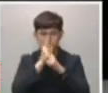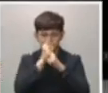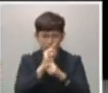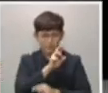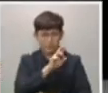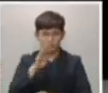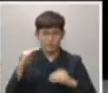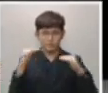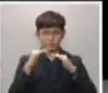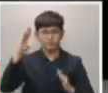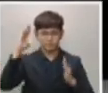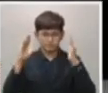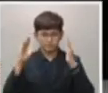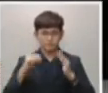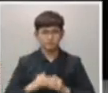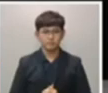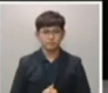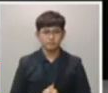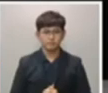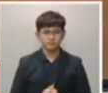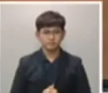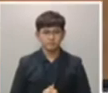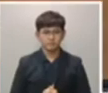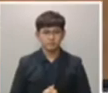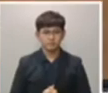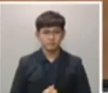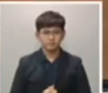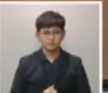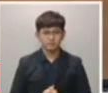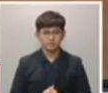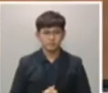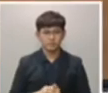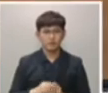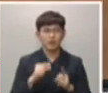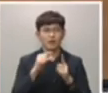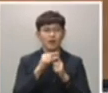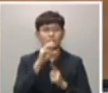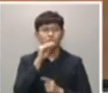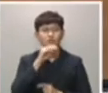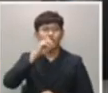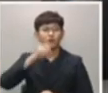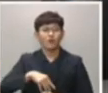ท่านอนุพงศ์ตกคำว่าไม่ไปเลยนะครับ ไม่ยึดมั่น